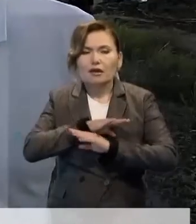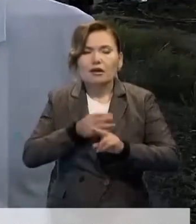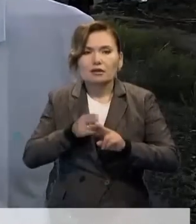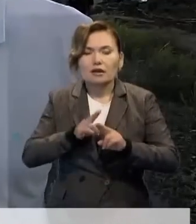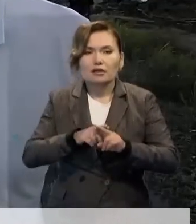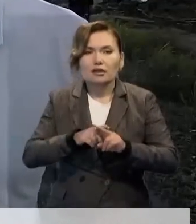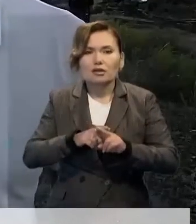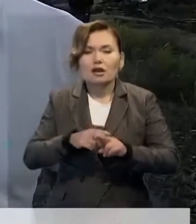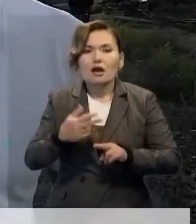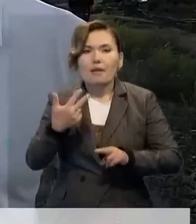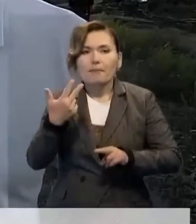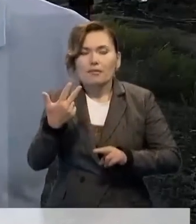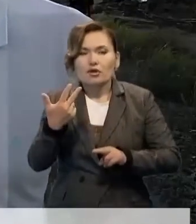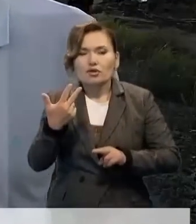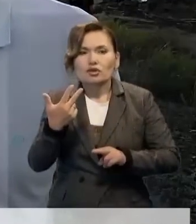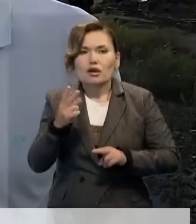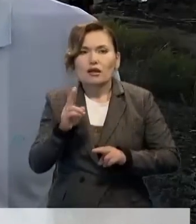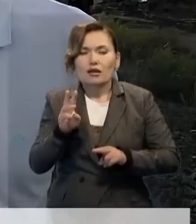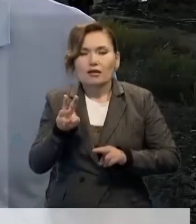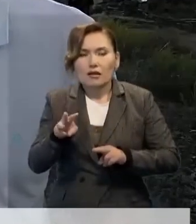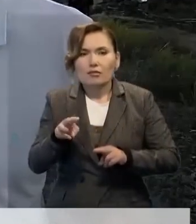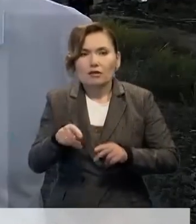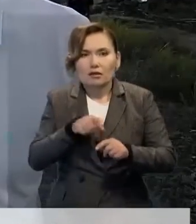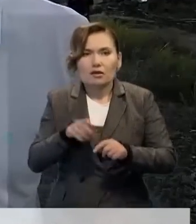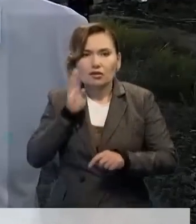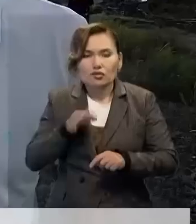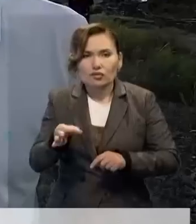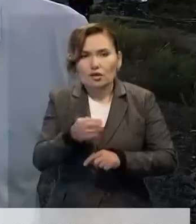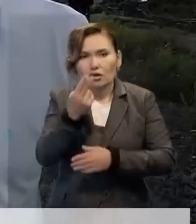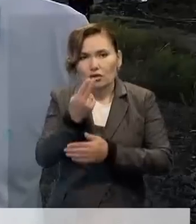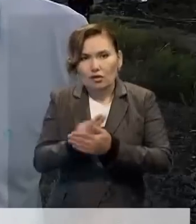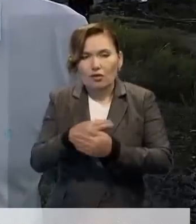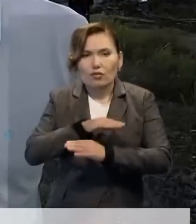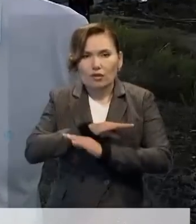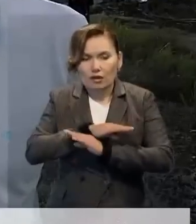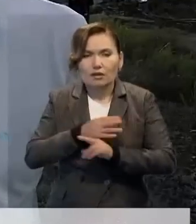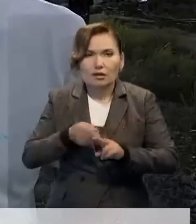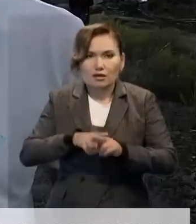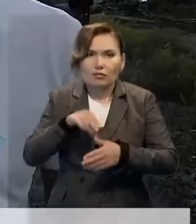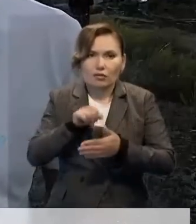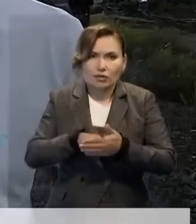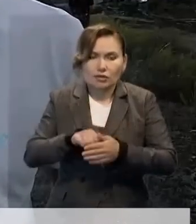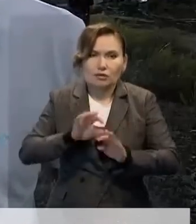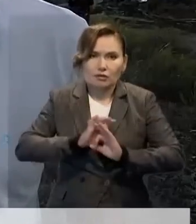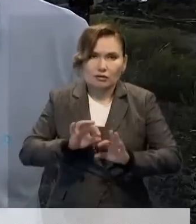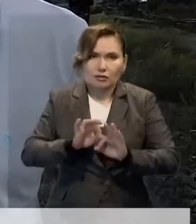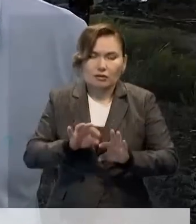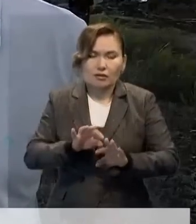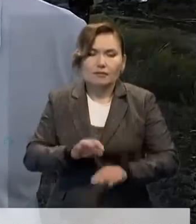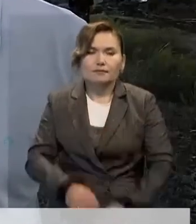шақырым жердегі жасанды су қоймасынан табылған болатын. Ендегі бар ақпарат осы, осы сағатқа дейін.